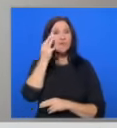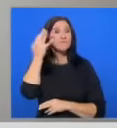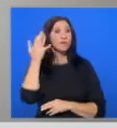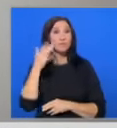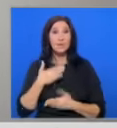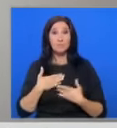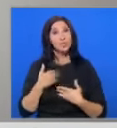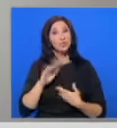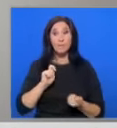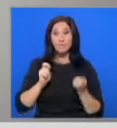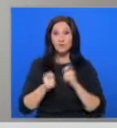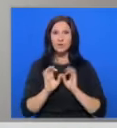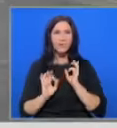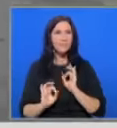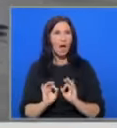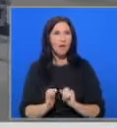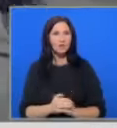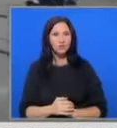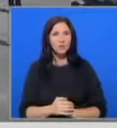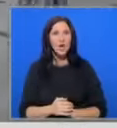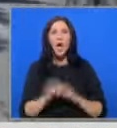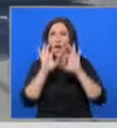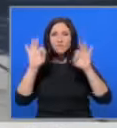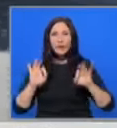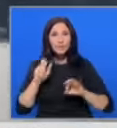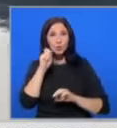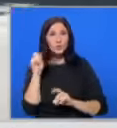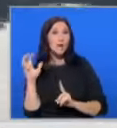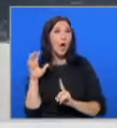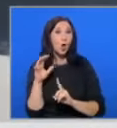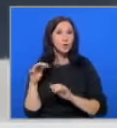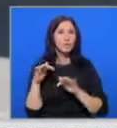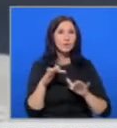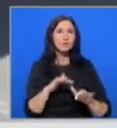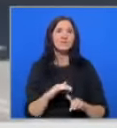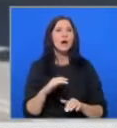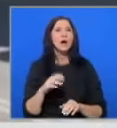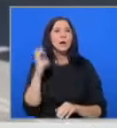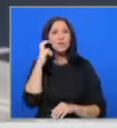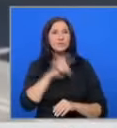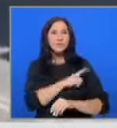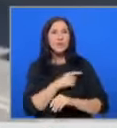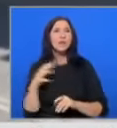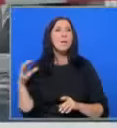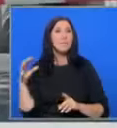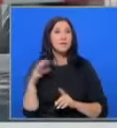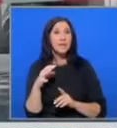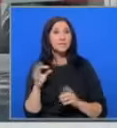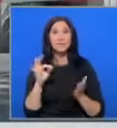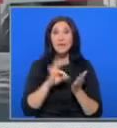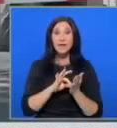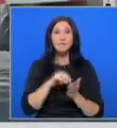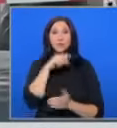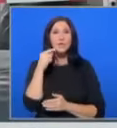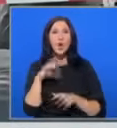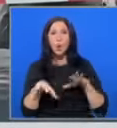но ние ще я превърнем в реалност. В рамките на украинската контраофанзива Киев засили нападенията срещу цели в самата Русия и